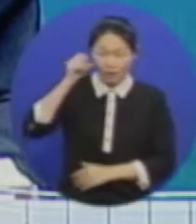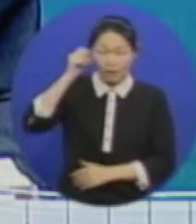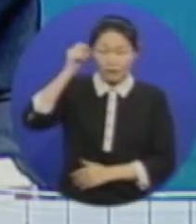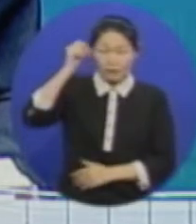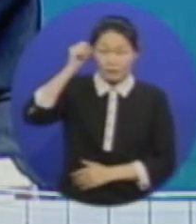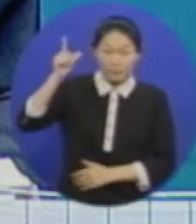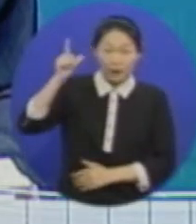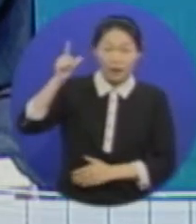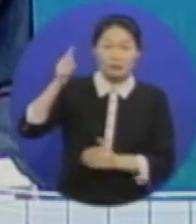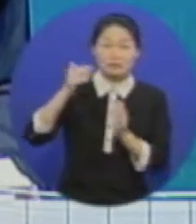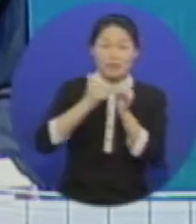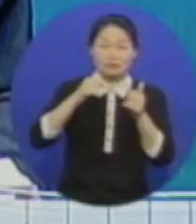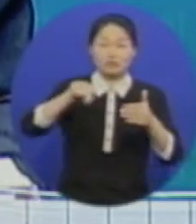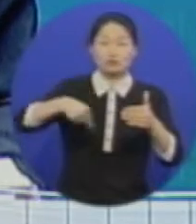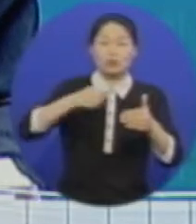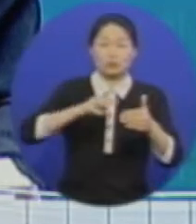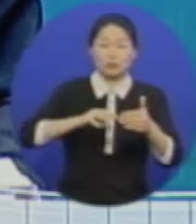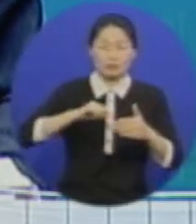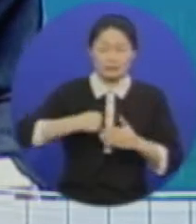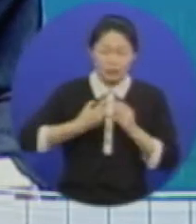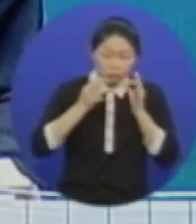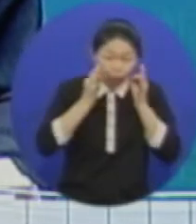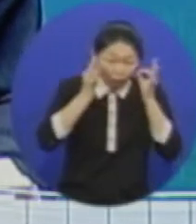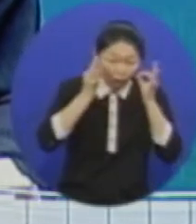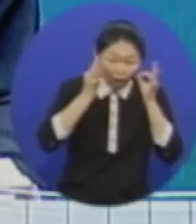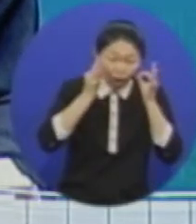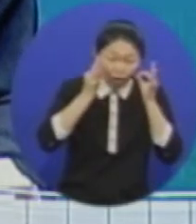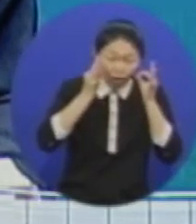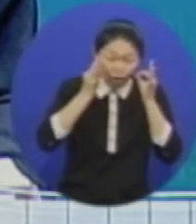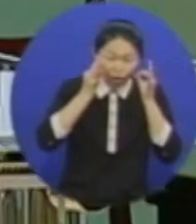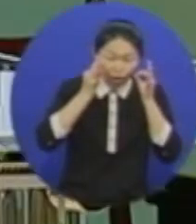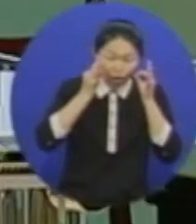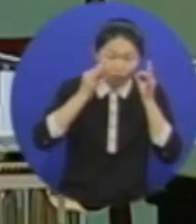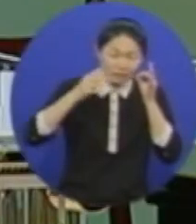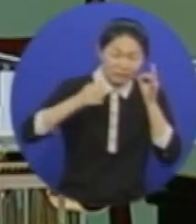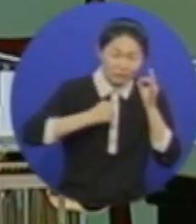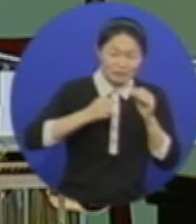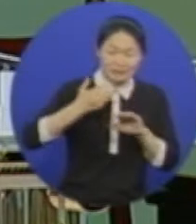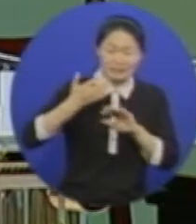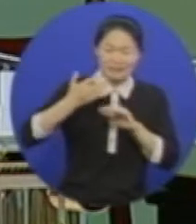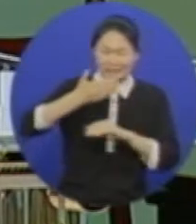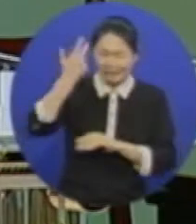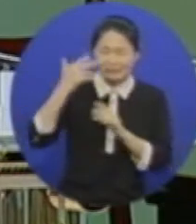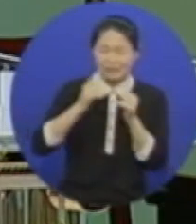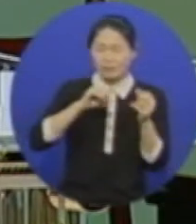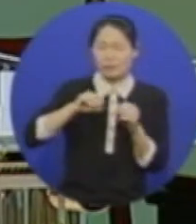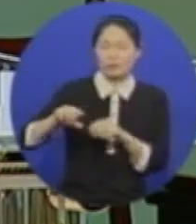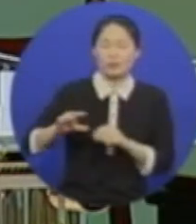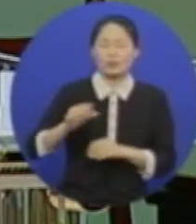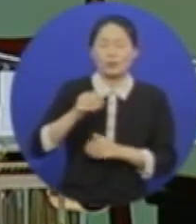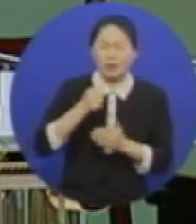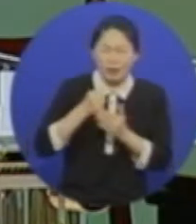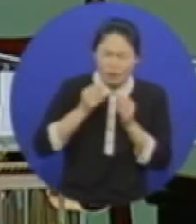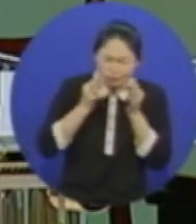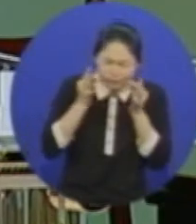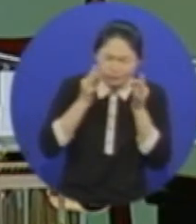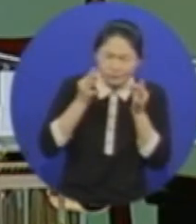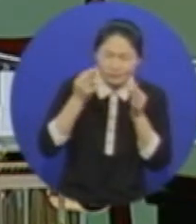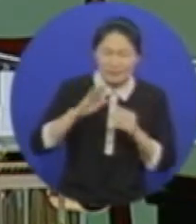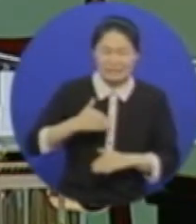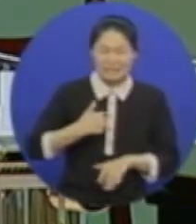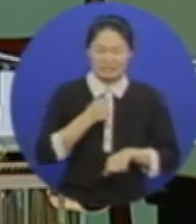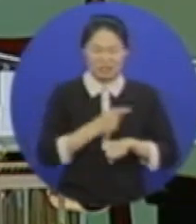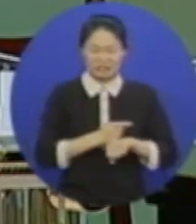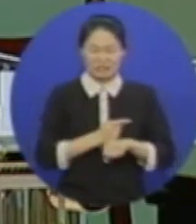중에도 자기 노력으로 옛사람을 벗어 버리려 고 애를 씁니다 그래서 내 성질 이거